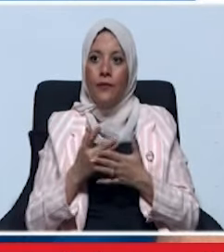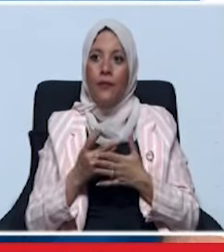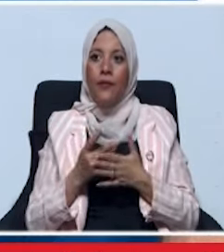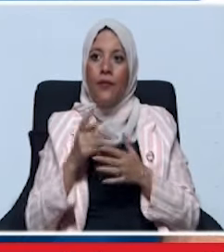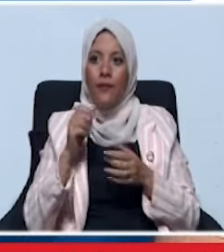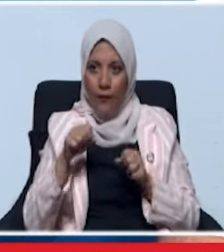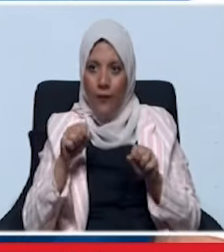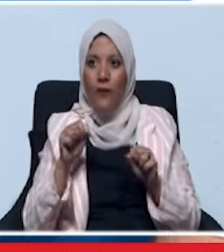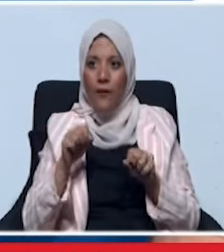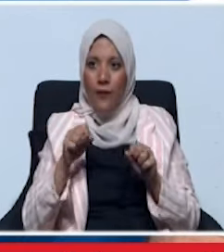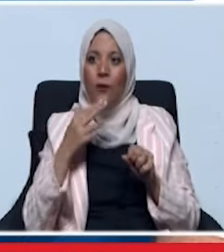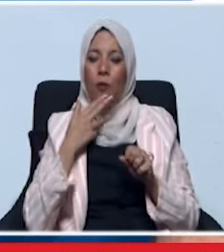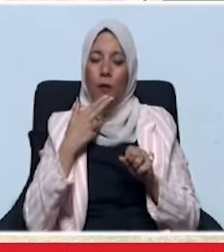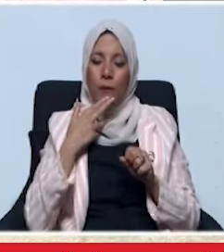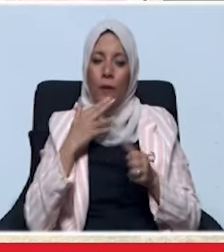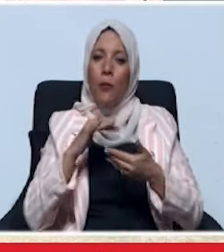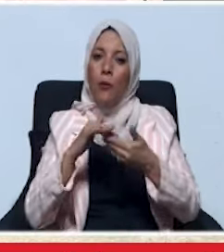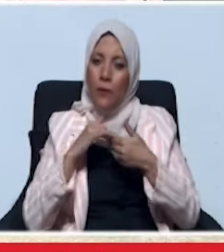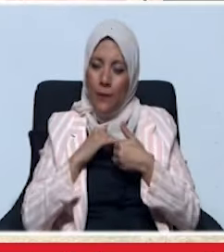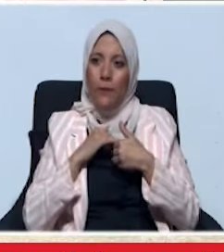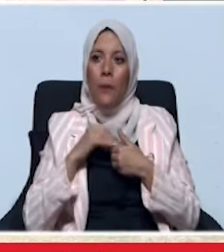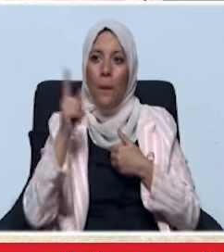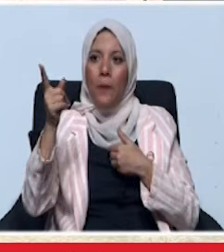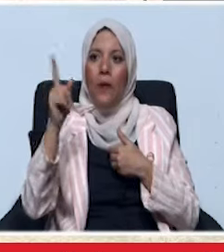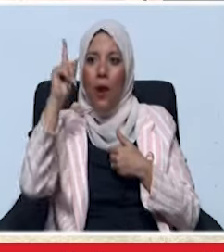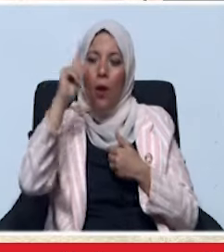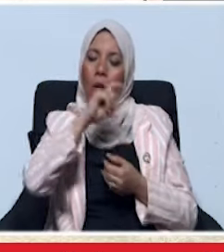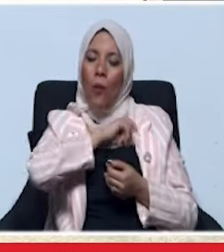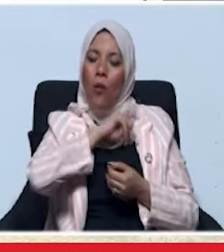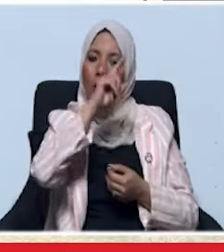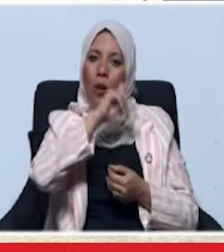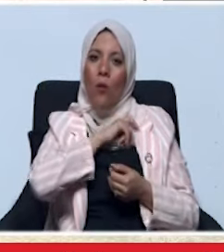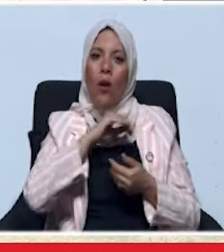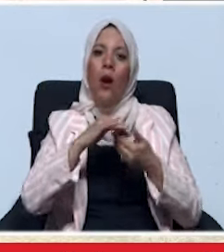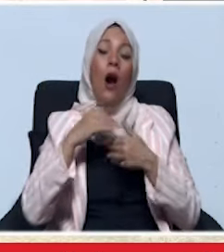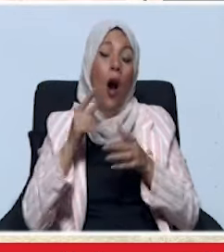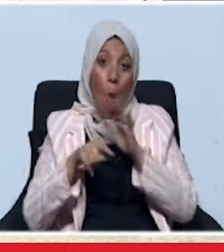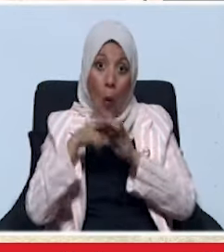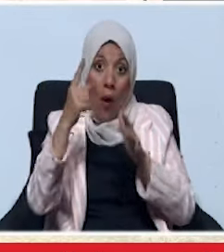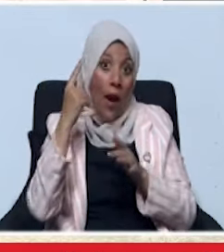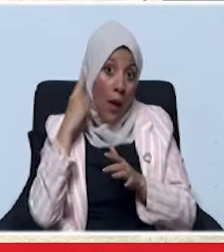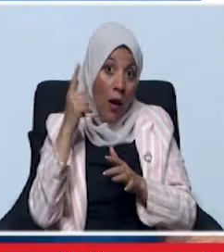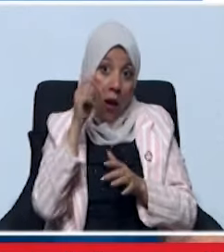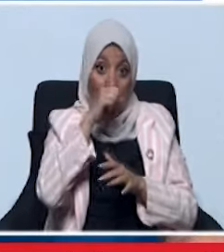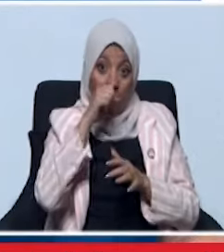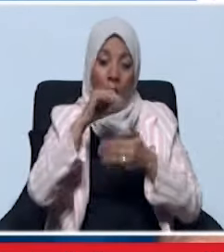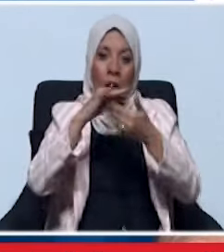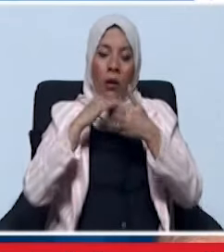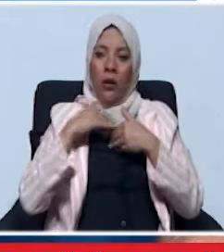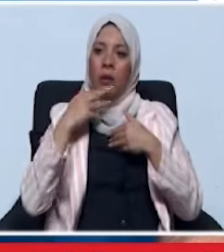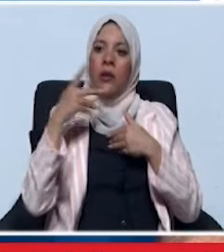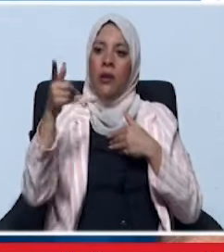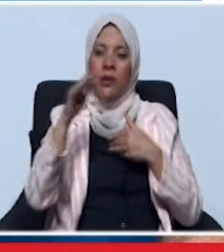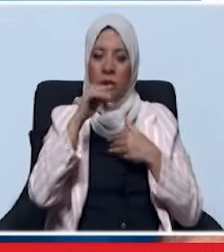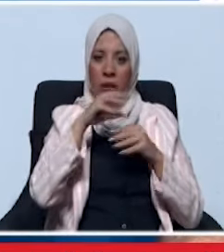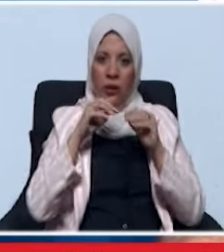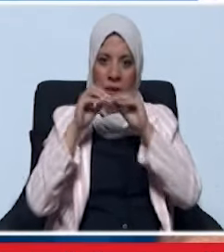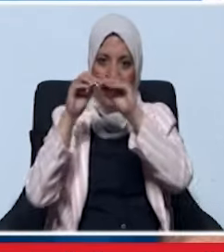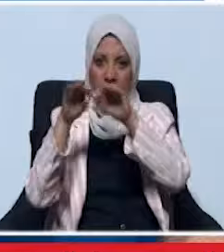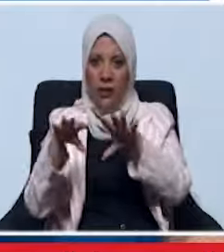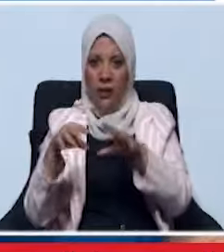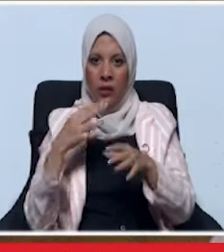يعني؟ فمأمون الشناوي ربنا يرحمه برحمته اول حد سمعني. فلما سمعني راح مقدمني للاستاذ